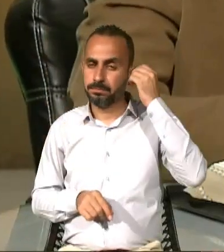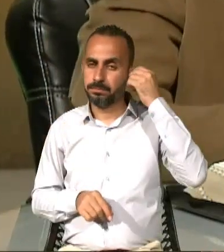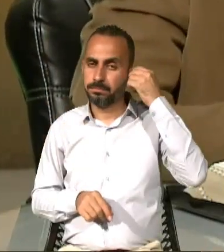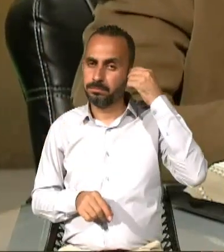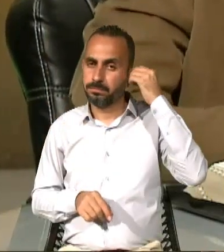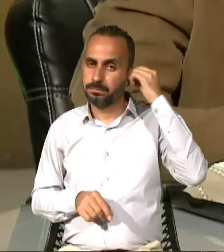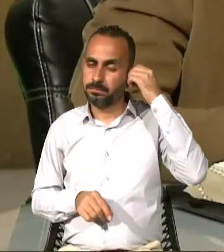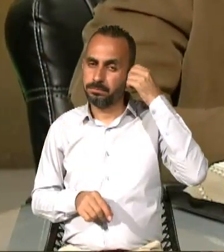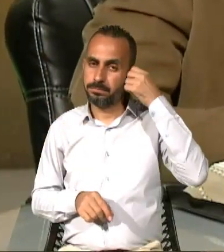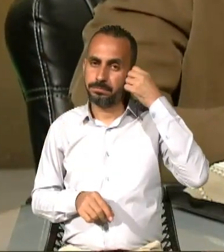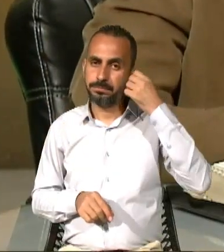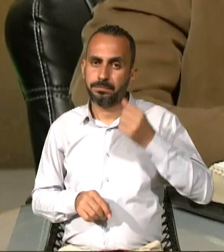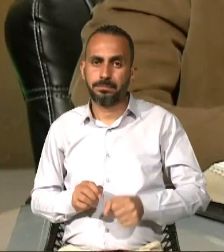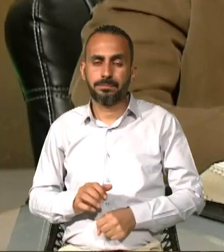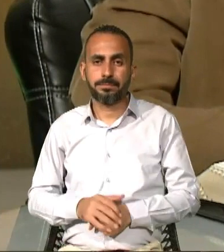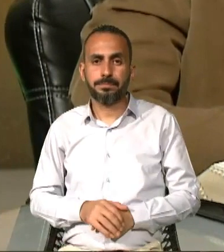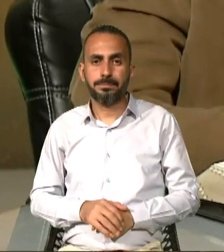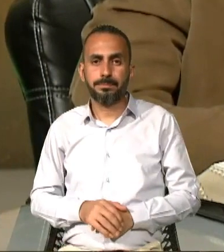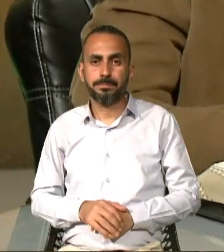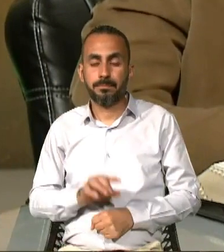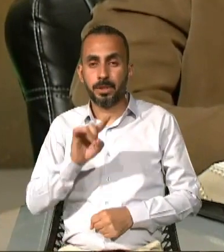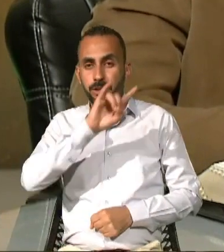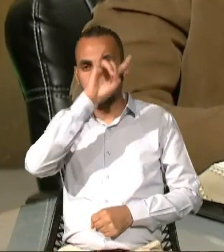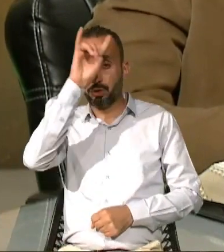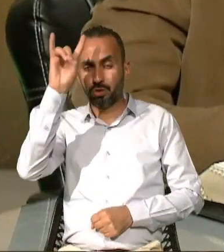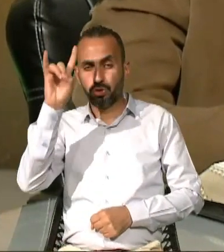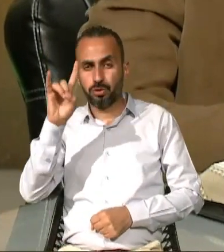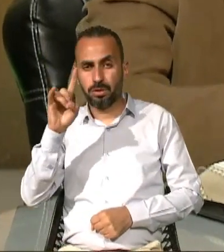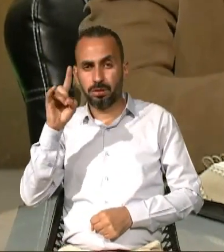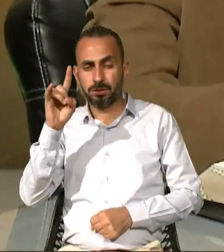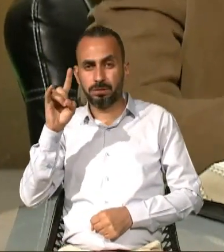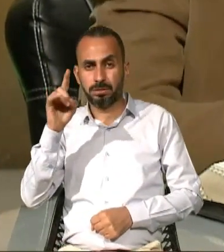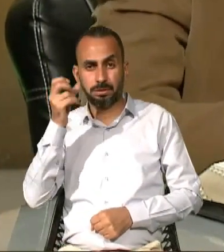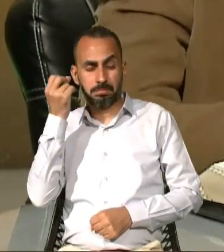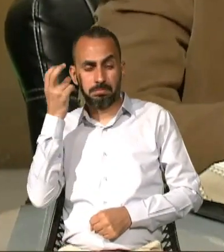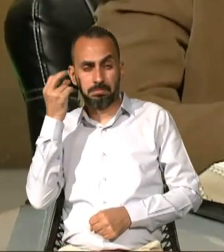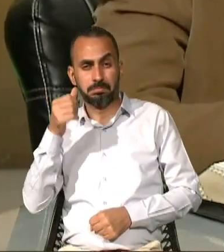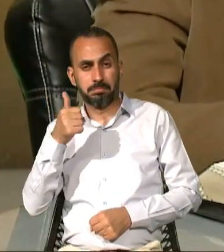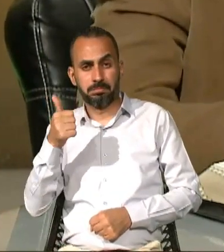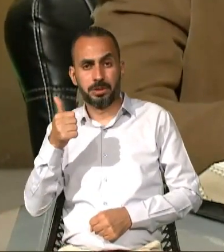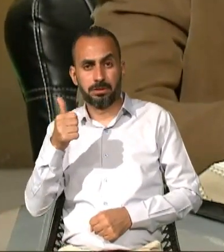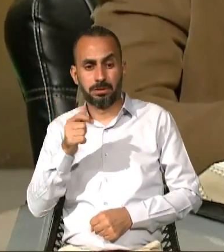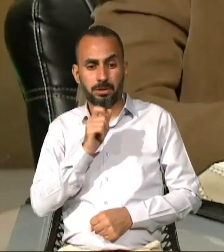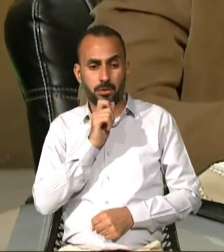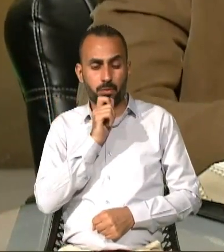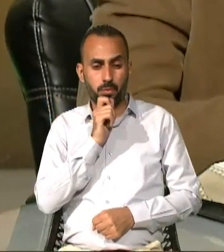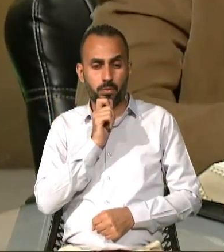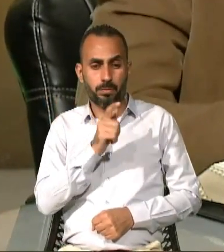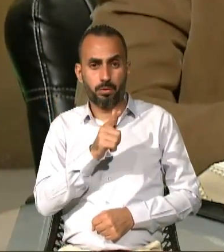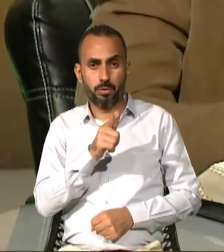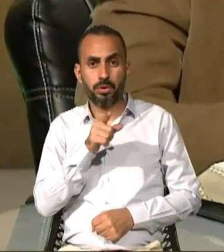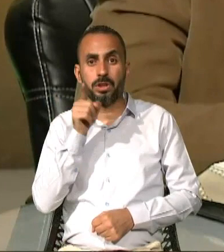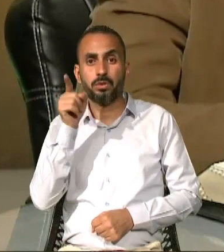بذكاء وحنكته وإنجاز التعبير ده، الرب بيقول له إنه خاتم